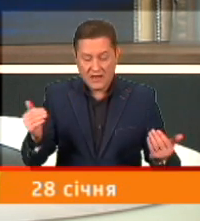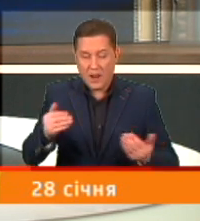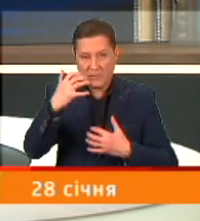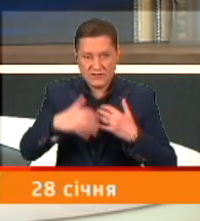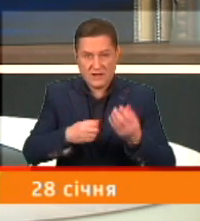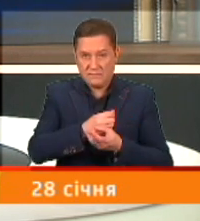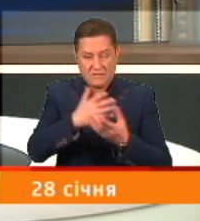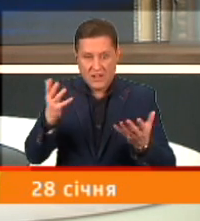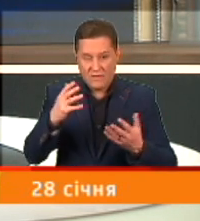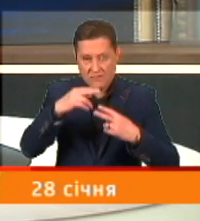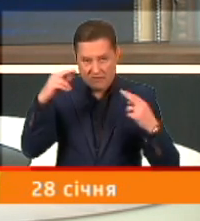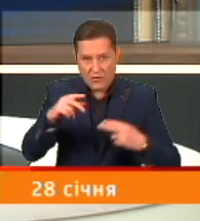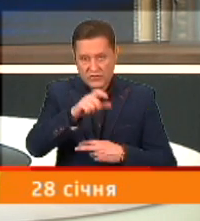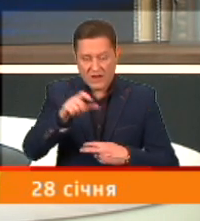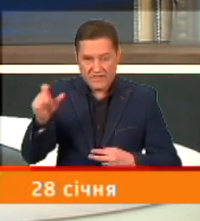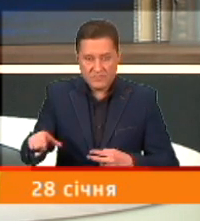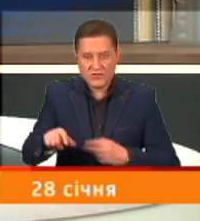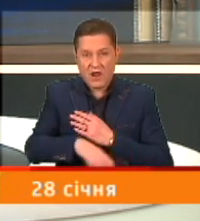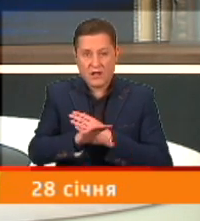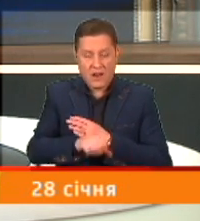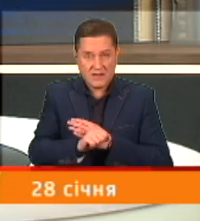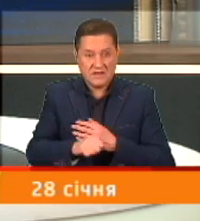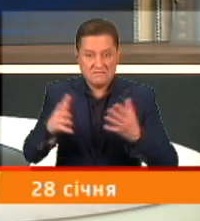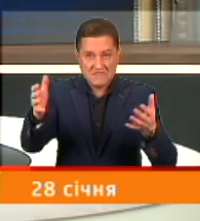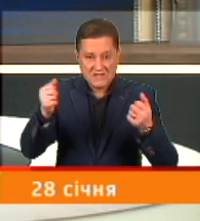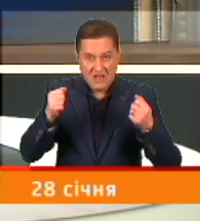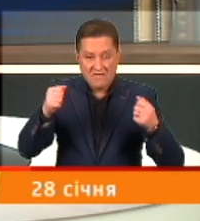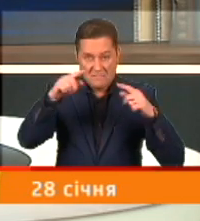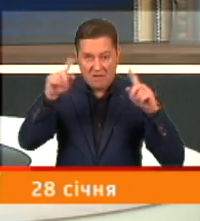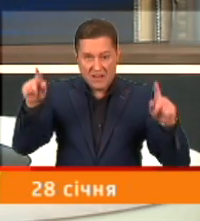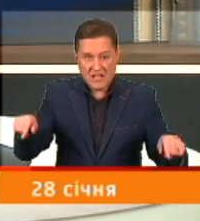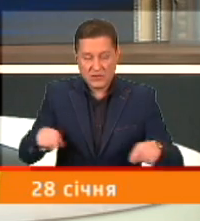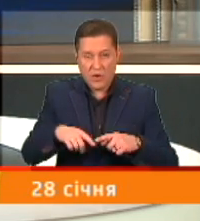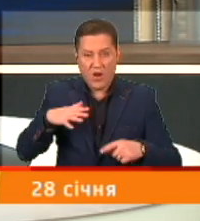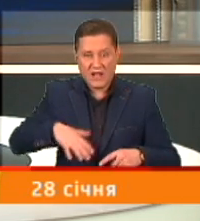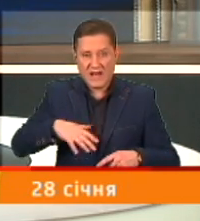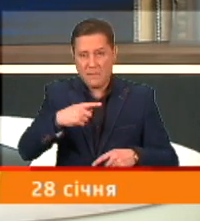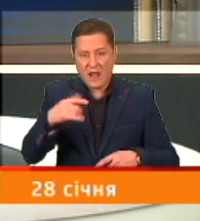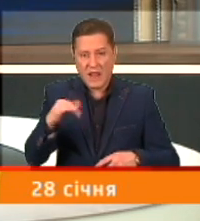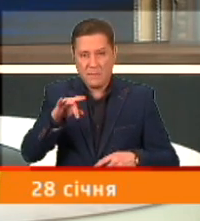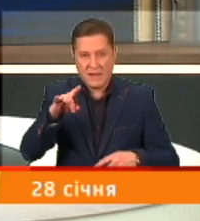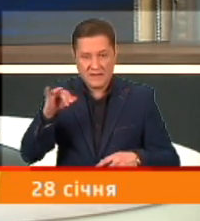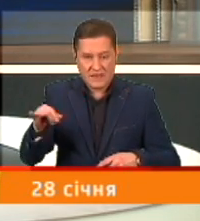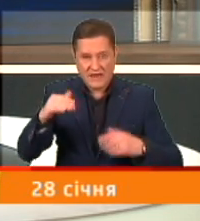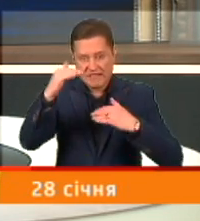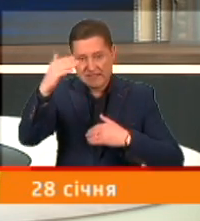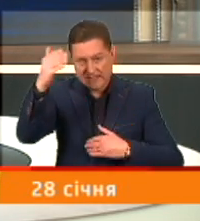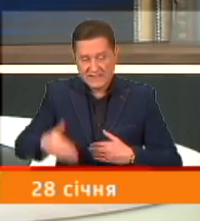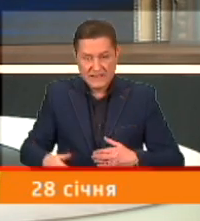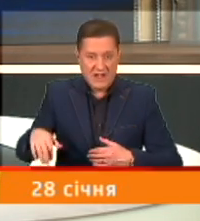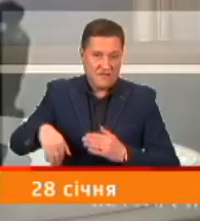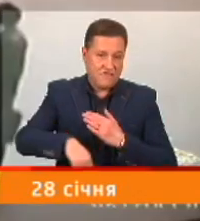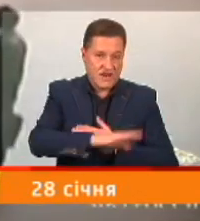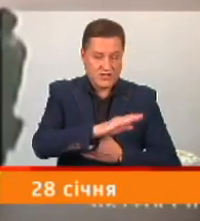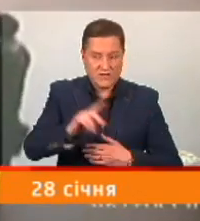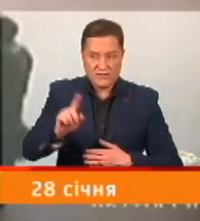білого дня на очах у відвідувачів. Крадій зняв полотно «Крим Айпетрі» зі стіни і вийшов з ним із музею.